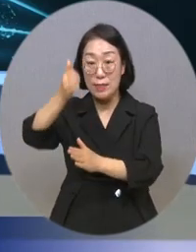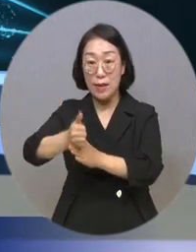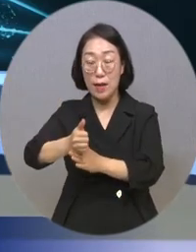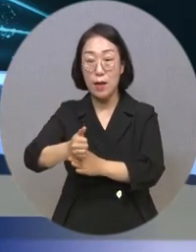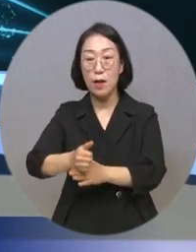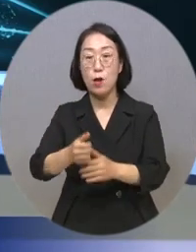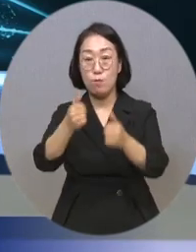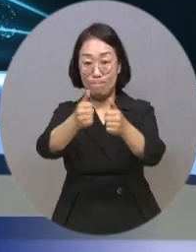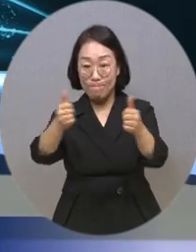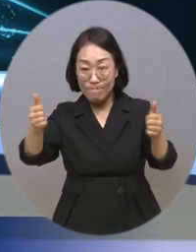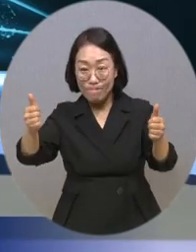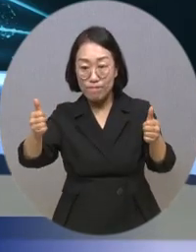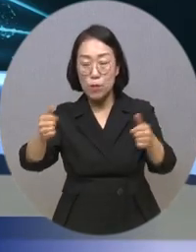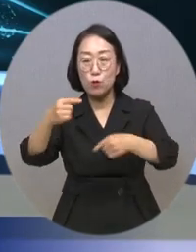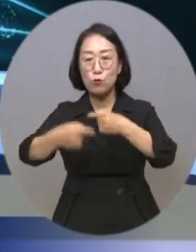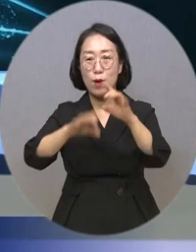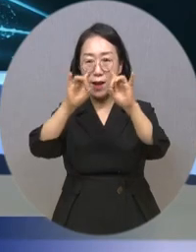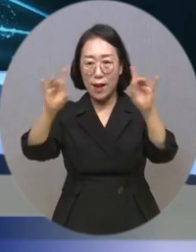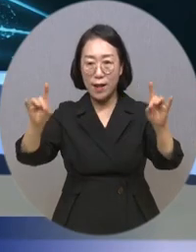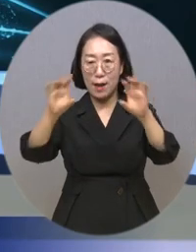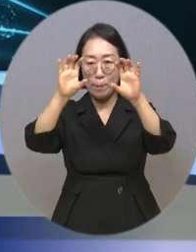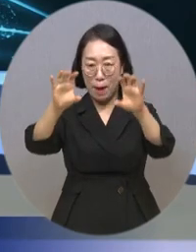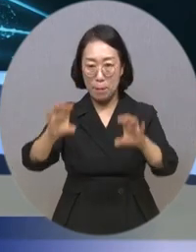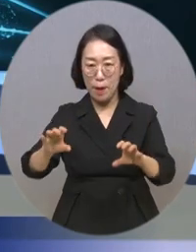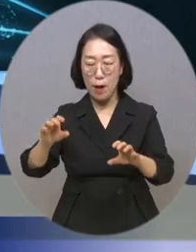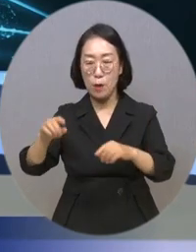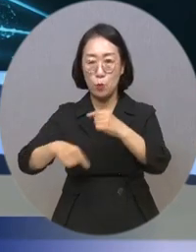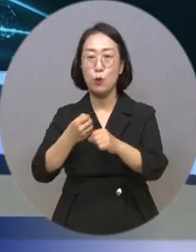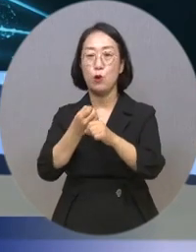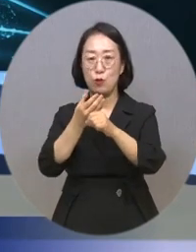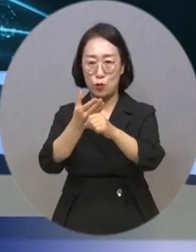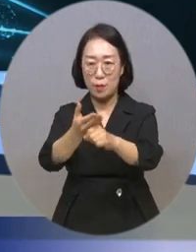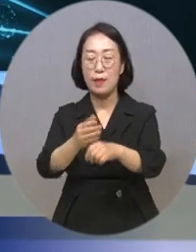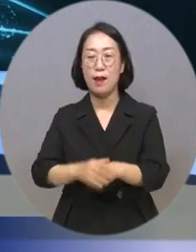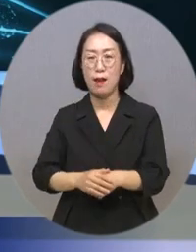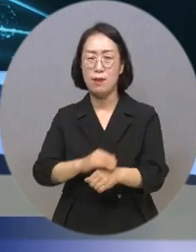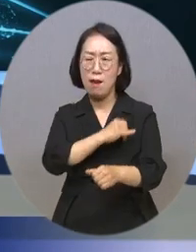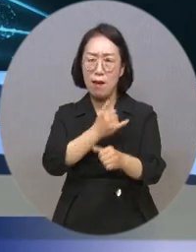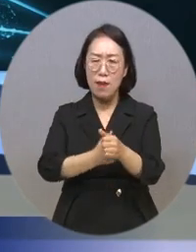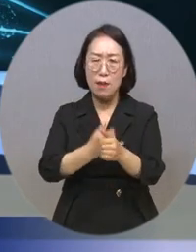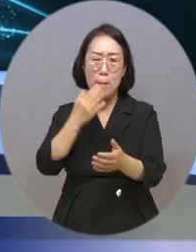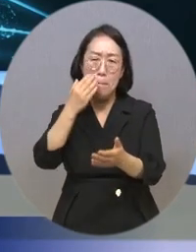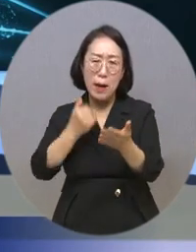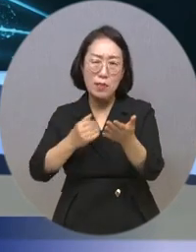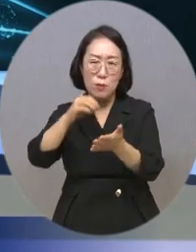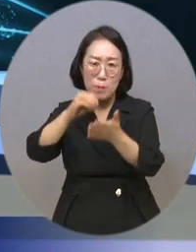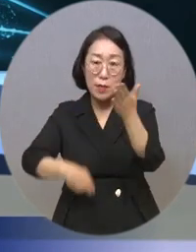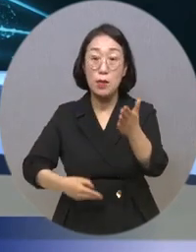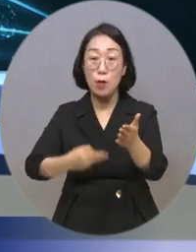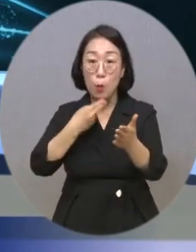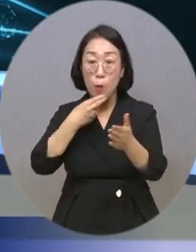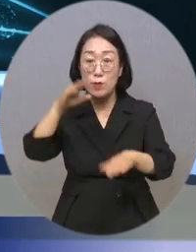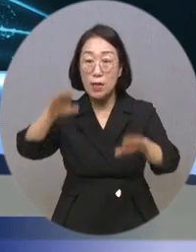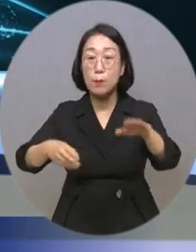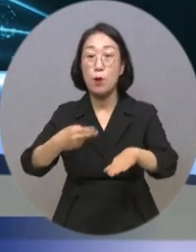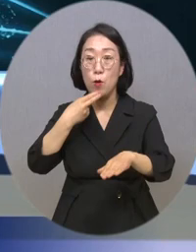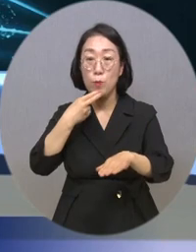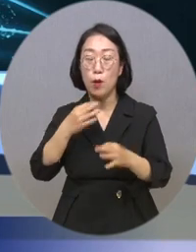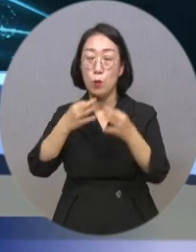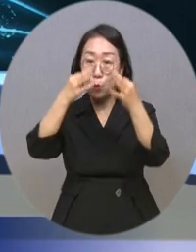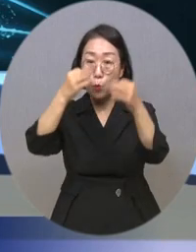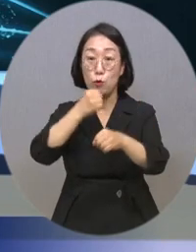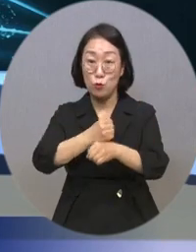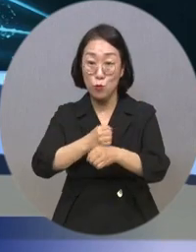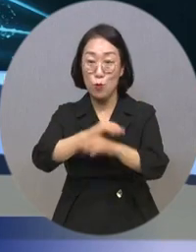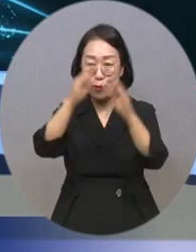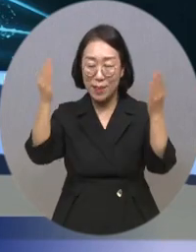수어 통역을 이어갑니다. 장애인이 정보 접근에서 단 한순간도 차별받지 않도록 그 노력에